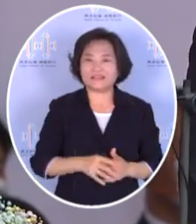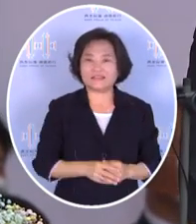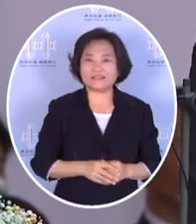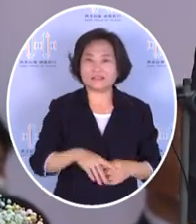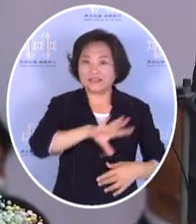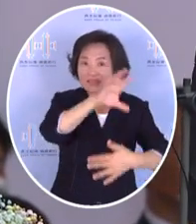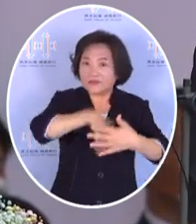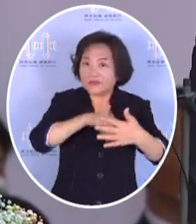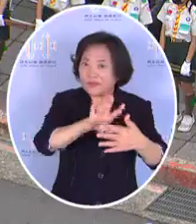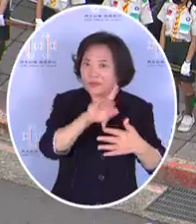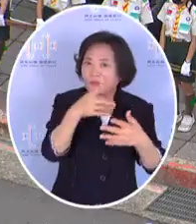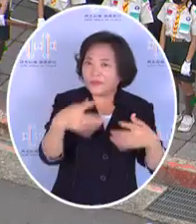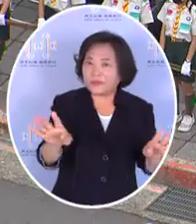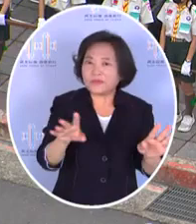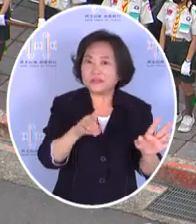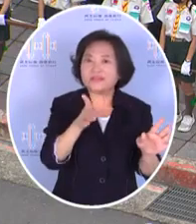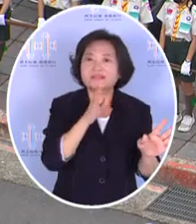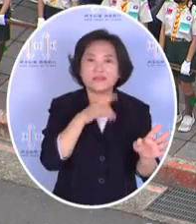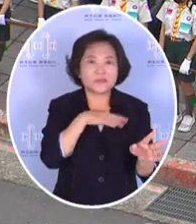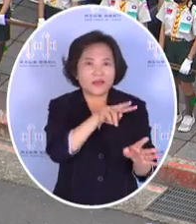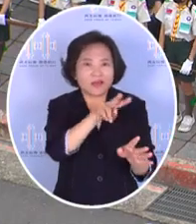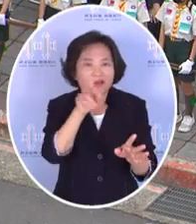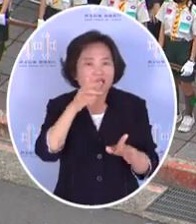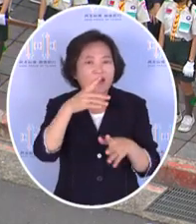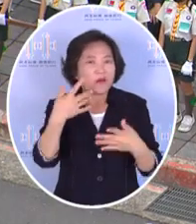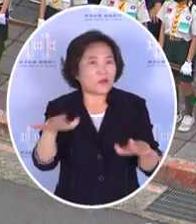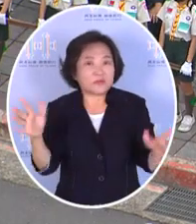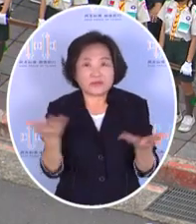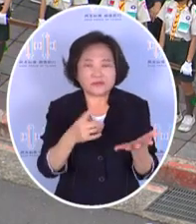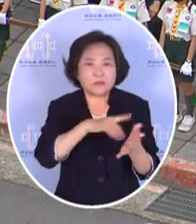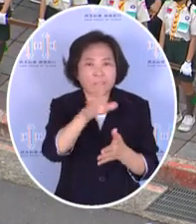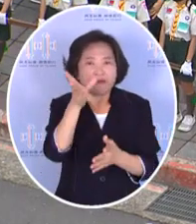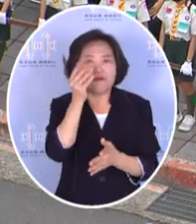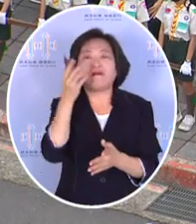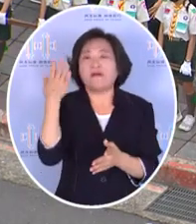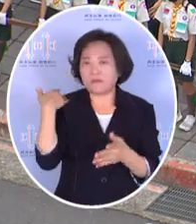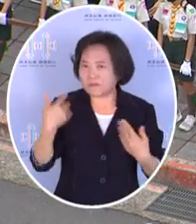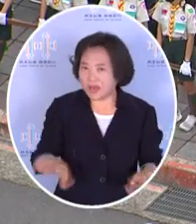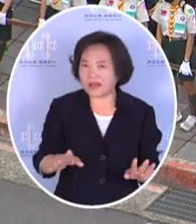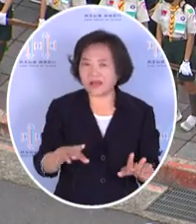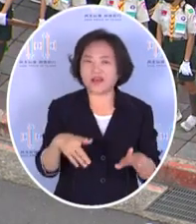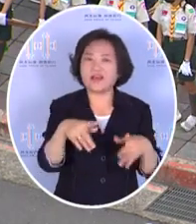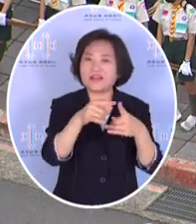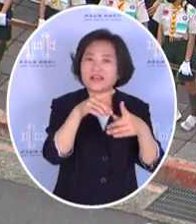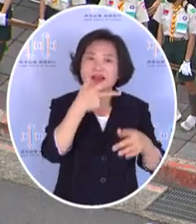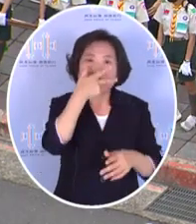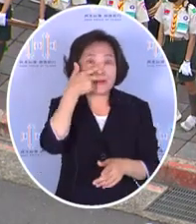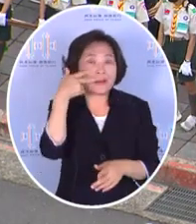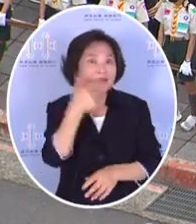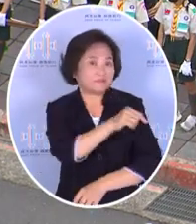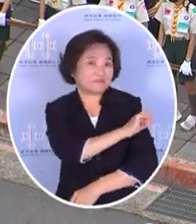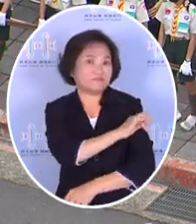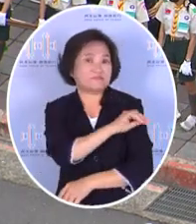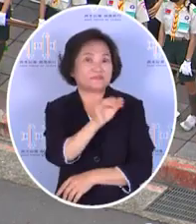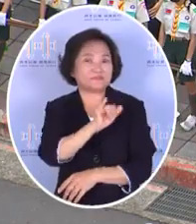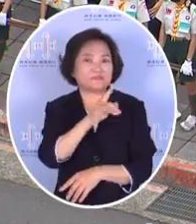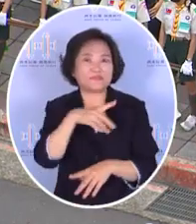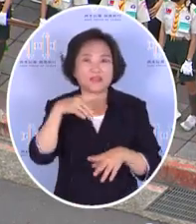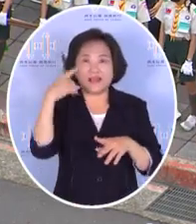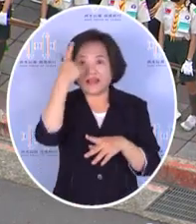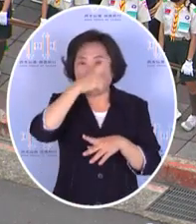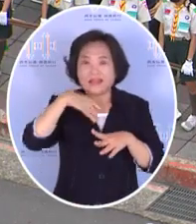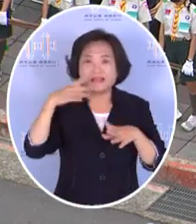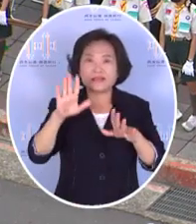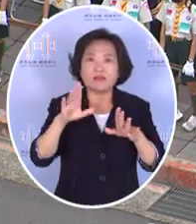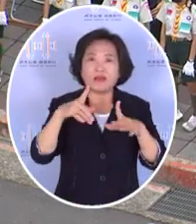中有很多我们熟悉的故事，像是赖碧莲护理师脸上光荣